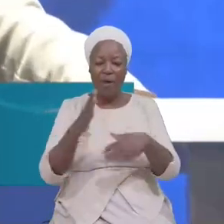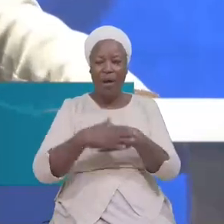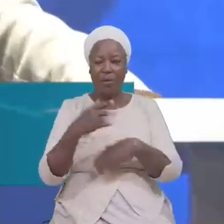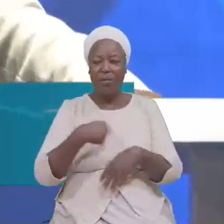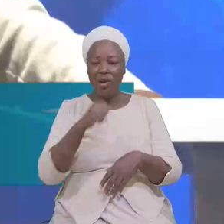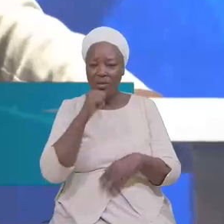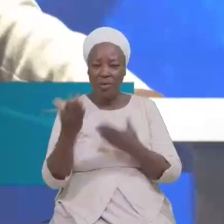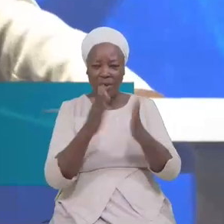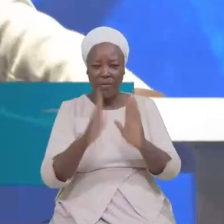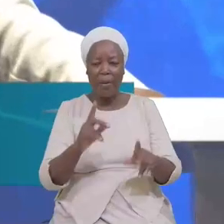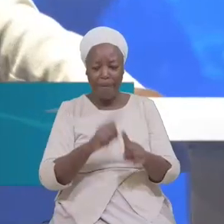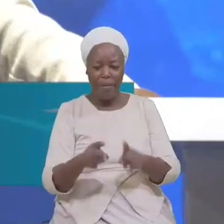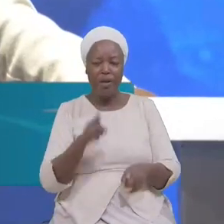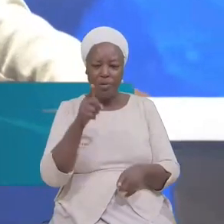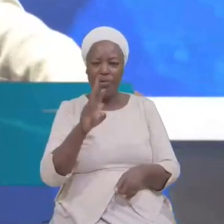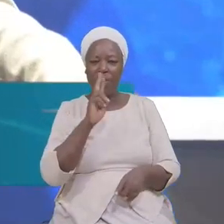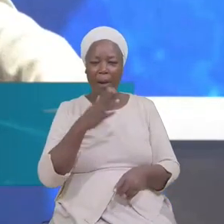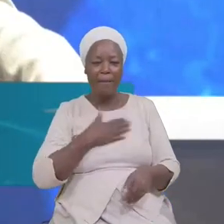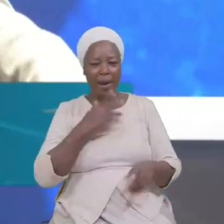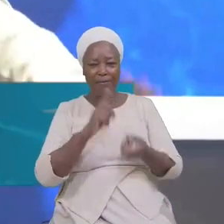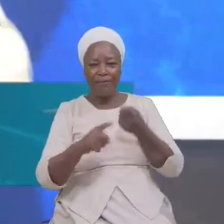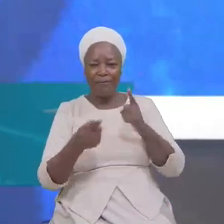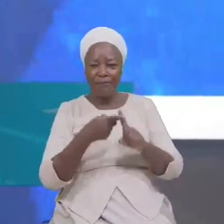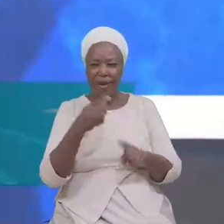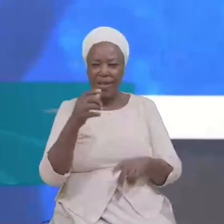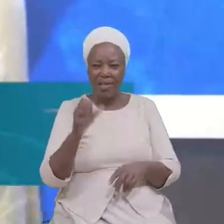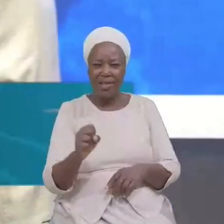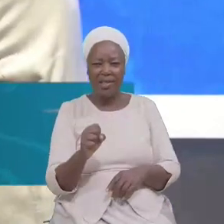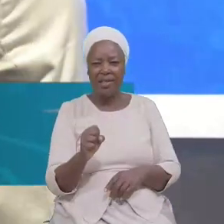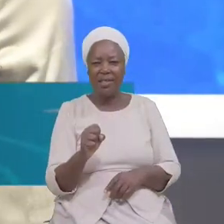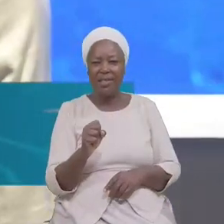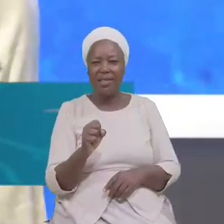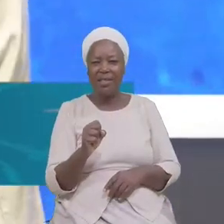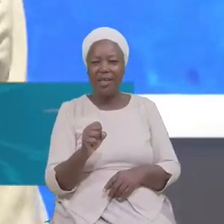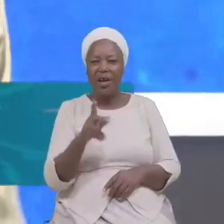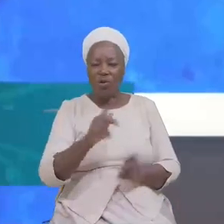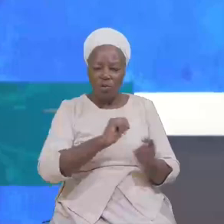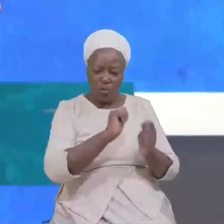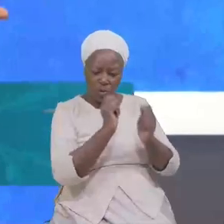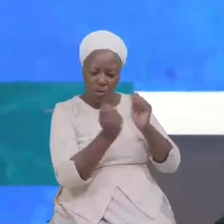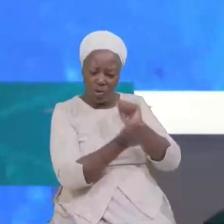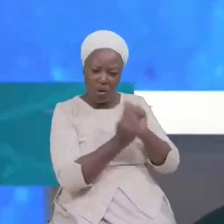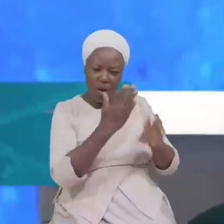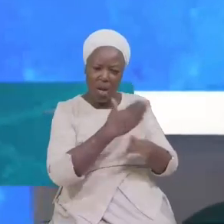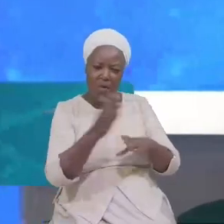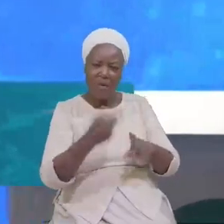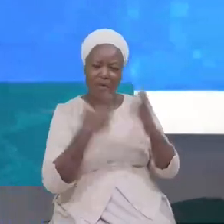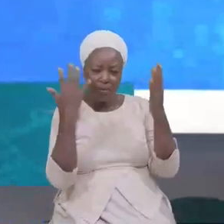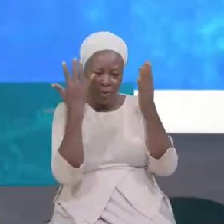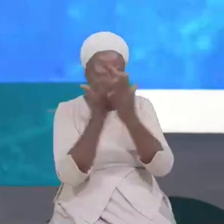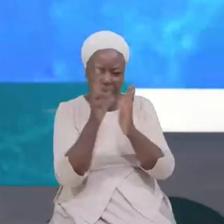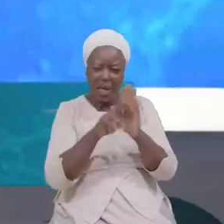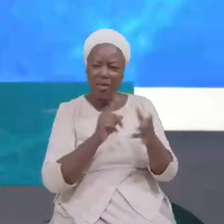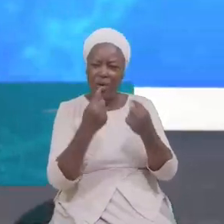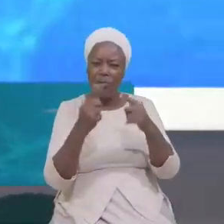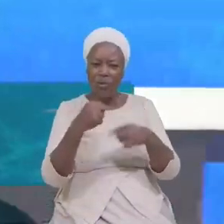Il dit, vous avez laissé tomber tous ces filets, je ne vous appelle plus pécheurs, vous êtes mes amis. Vous êtes détournés des ténèbres, vous êtes venus à